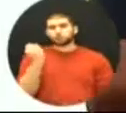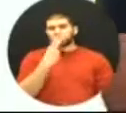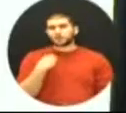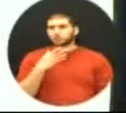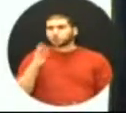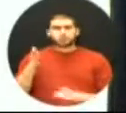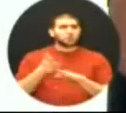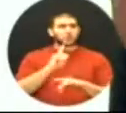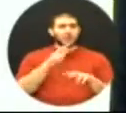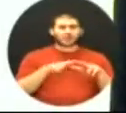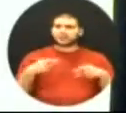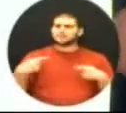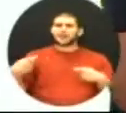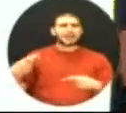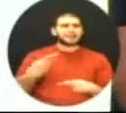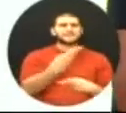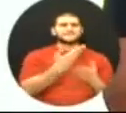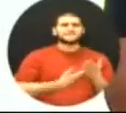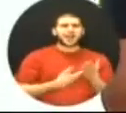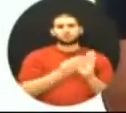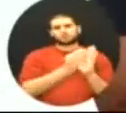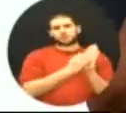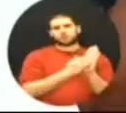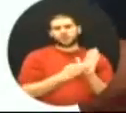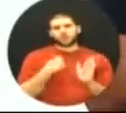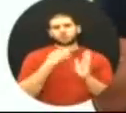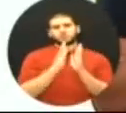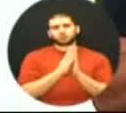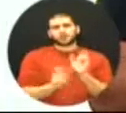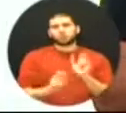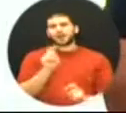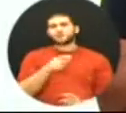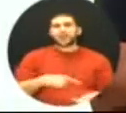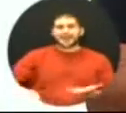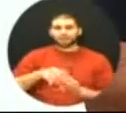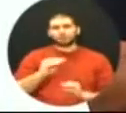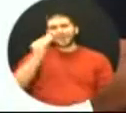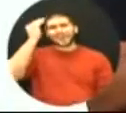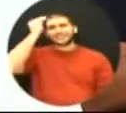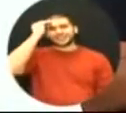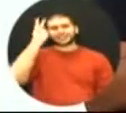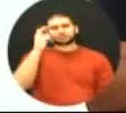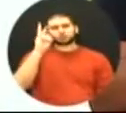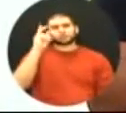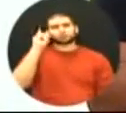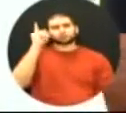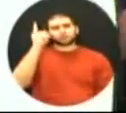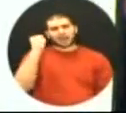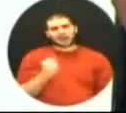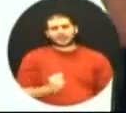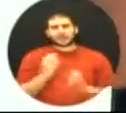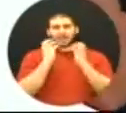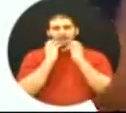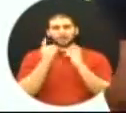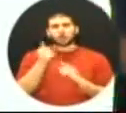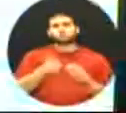בכל מקום בארץ, מחלקים פליירים וגלויות שכתוב עליהם, שאנחנו מבקשים מהאנשים לבוא לכיכר כדי לציין 22 שנה לרצח ראש הממשלה. זה אמנם לא